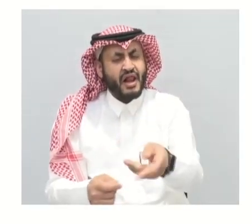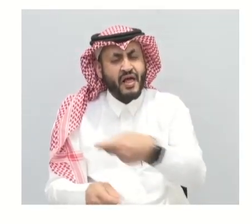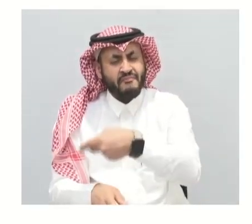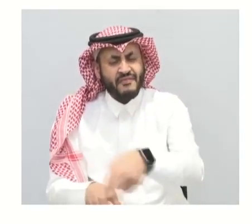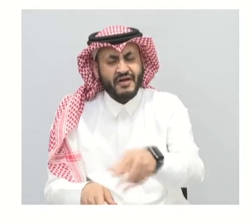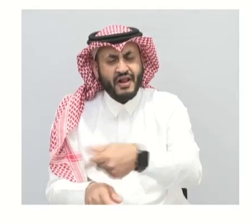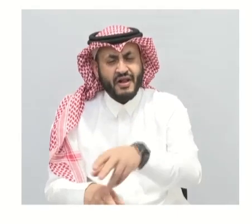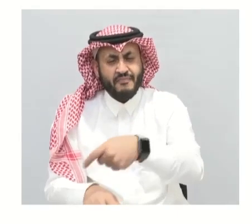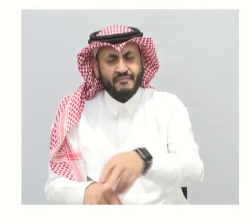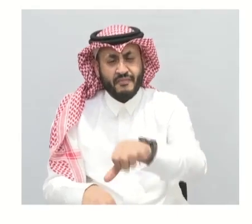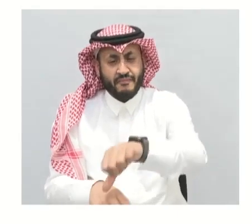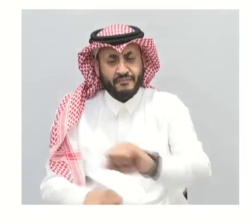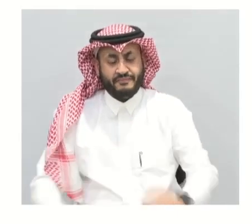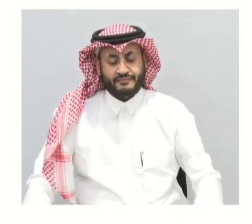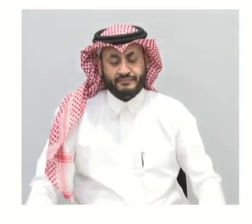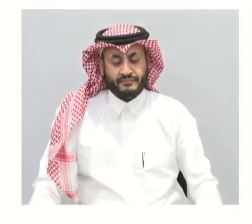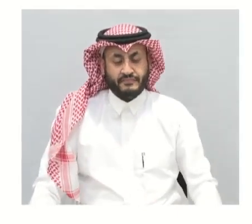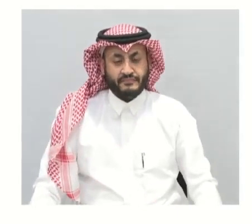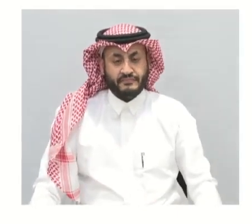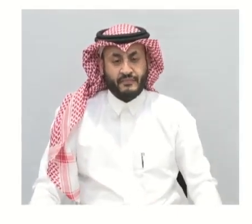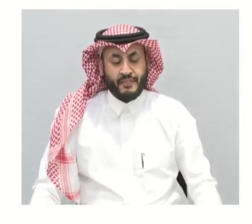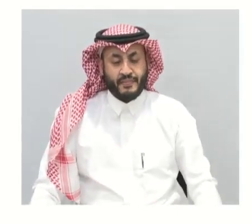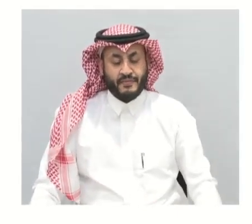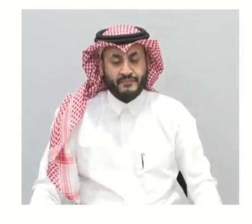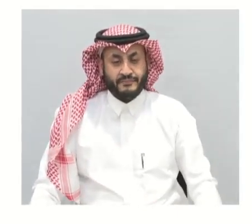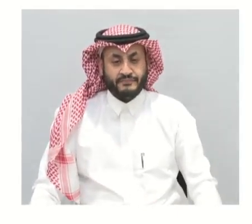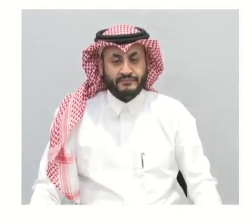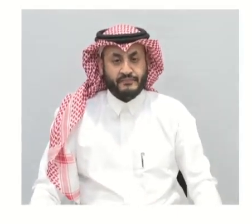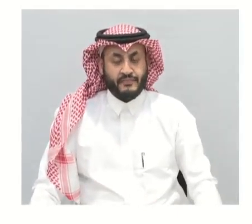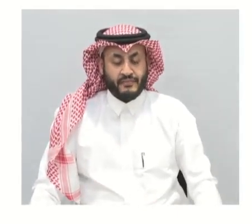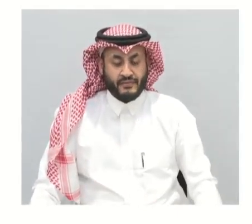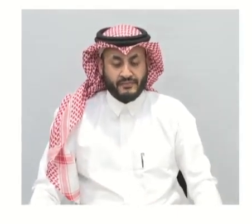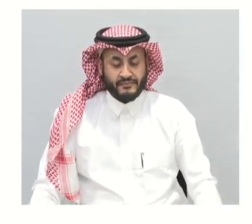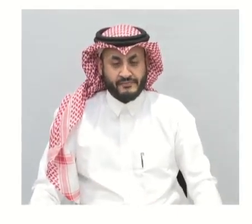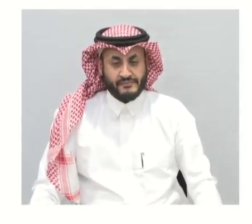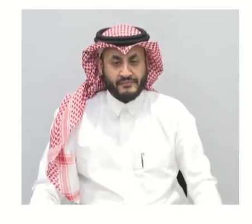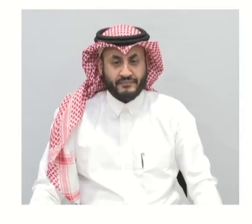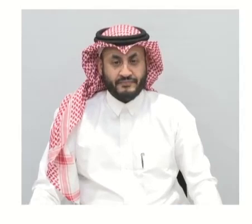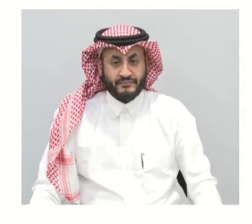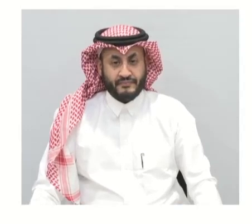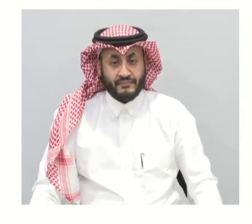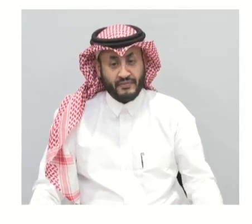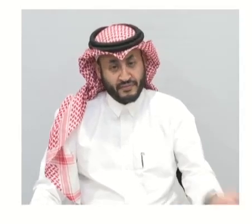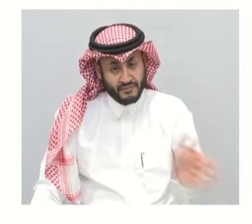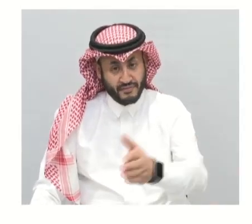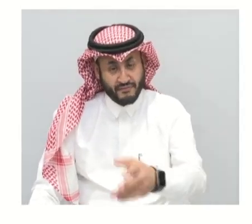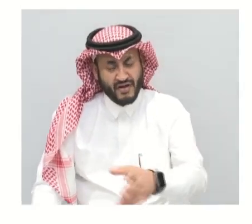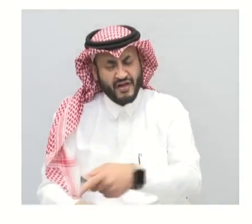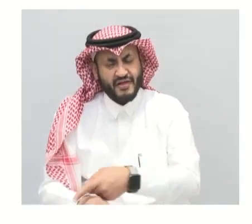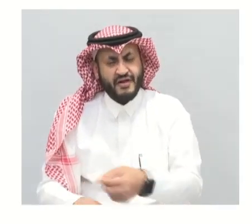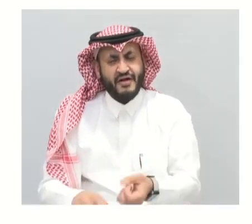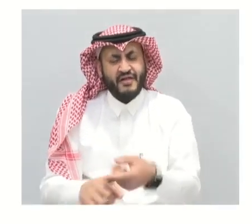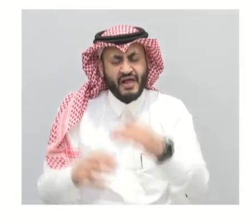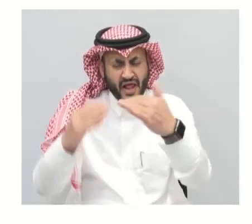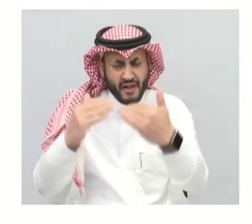تؤدي الى ضرر كبير جدا في هذه التربه او في هذه الموارد وبالتالي قد يسبب